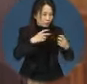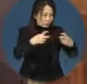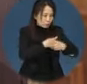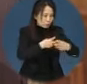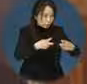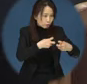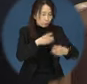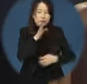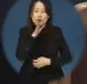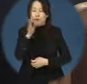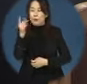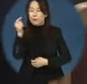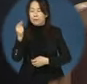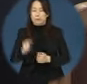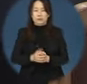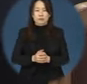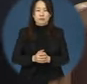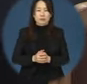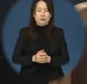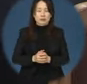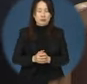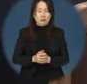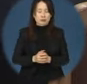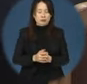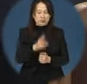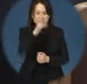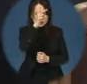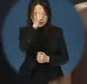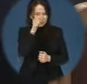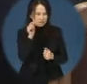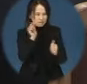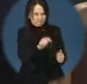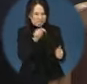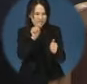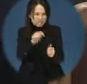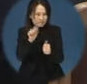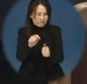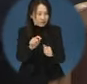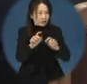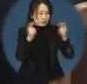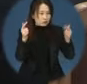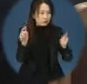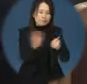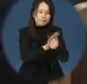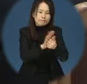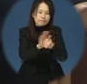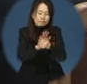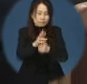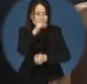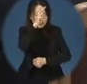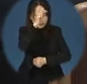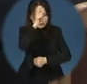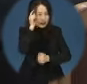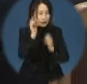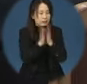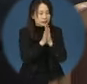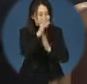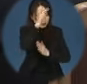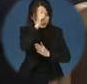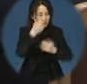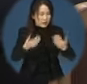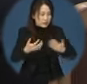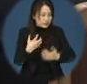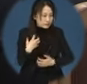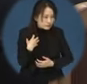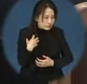그러니까 그 동안 제 주민을 통제하는 경찰이 아니라 국민에게 서비스하는 경찰 크게 주도자 치 용 차리 영역이 되는 거죠